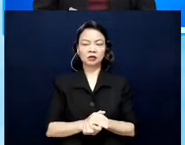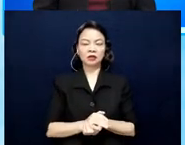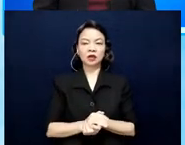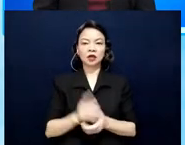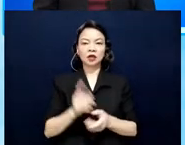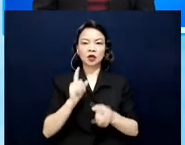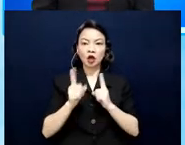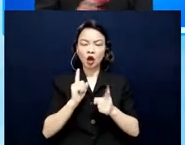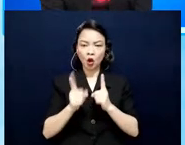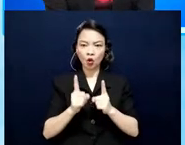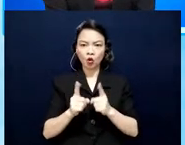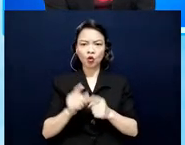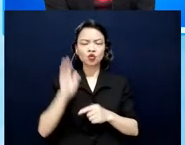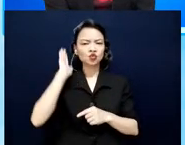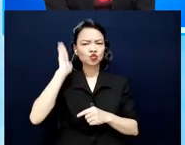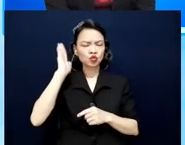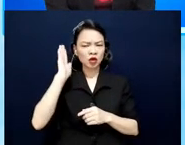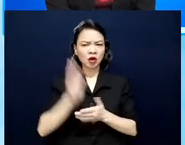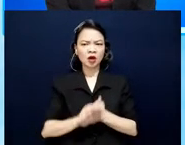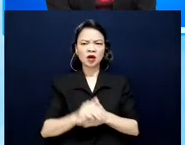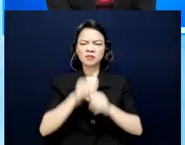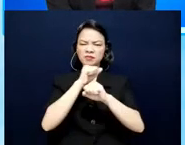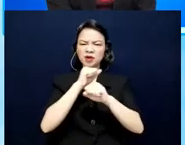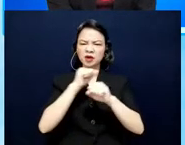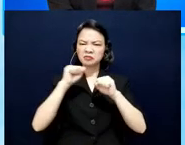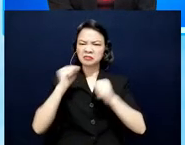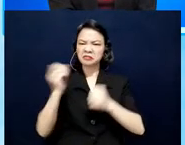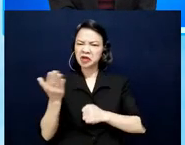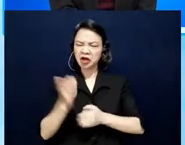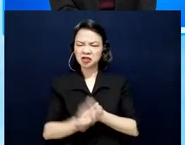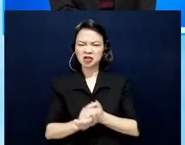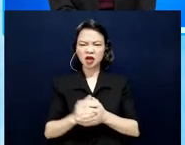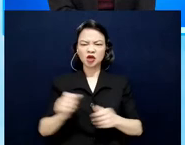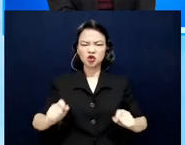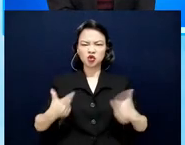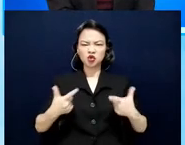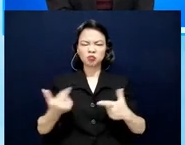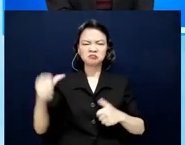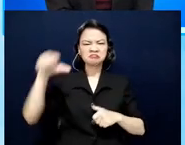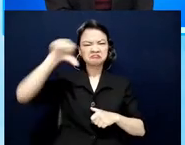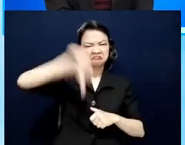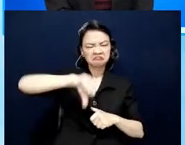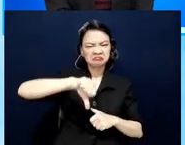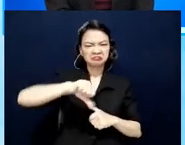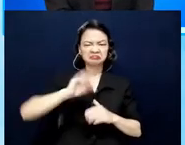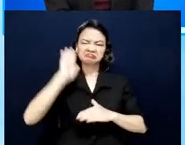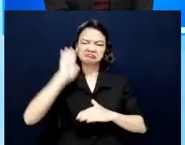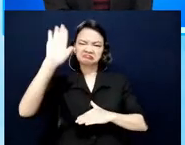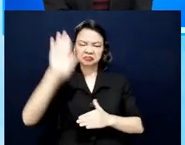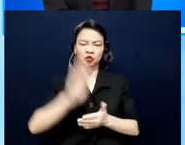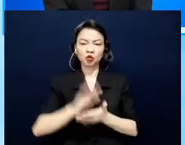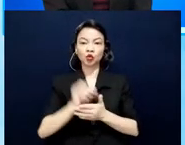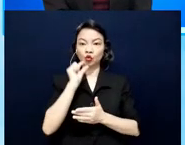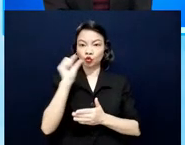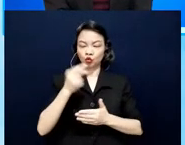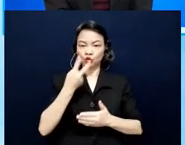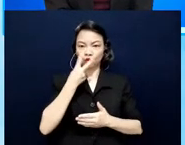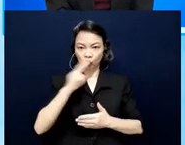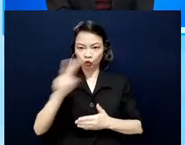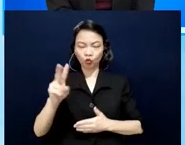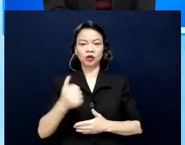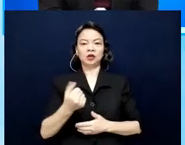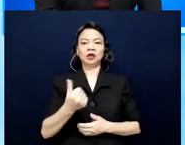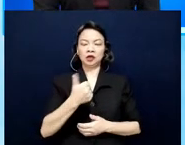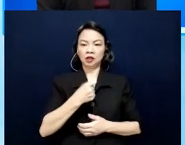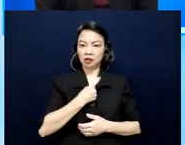yang buruk, biasanya sulit lepasnya. Masa yang mereka untuk menentukan masa depannya, memupuk kepercayaan diri, kepemimpinan, dan